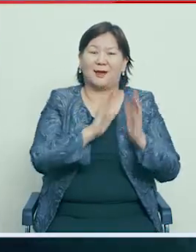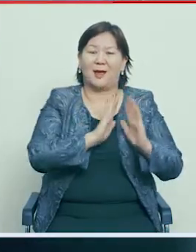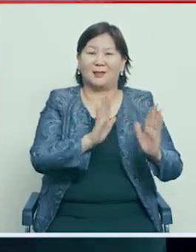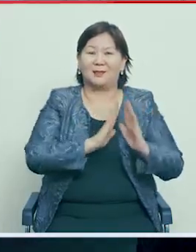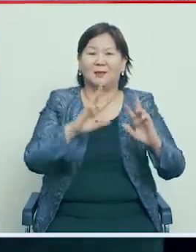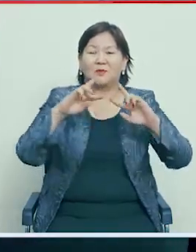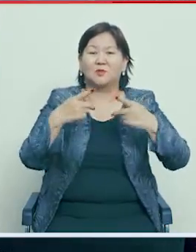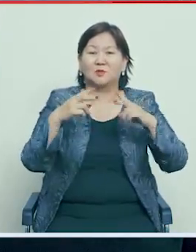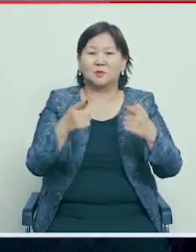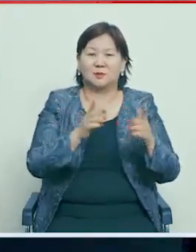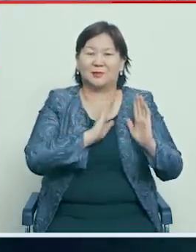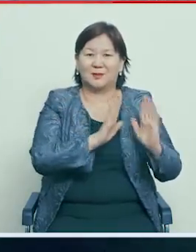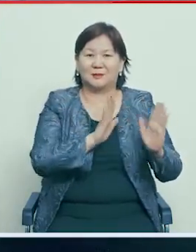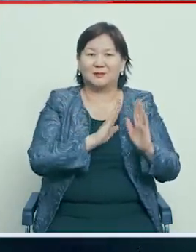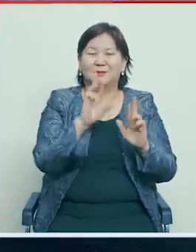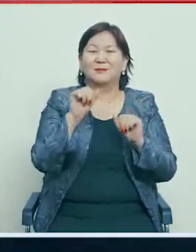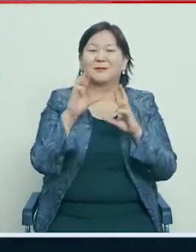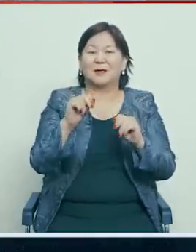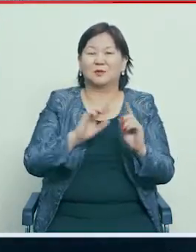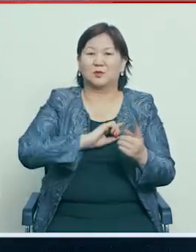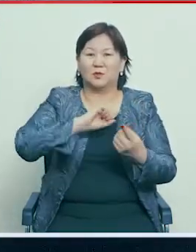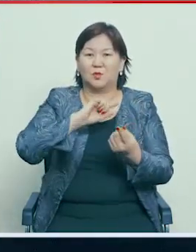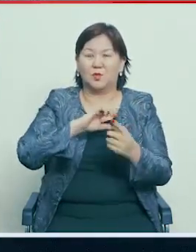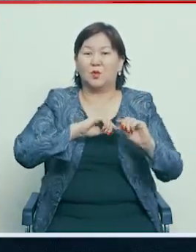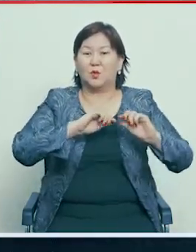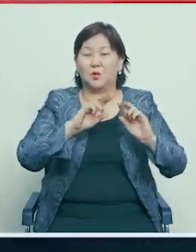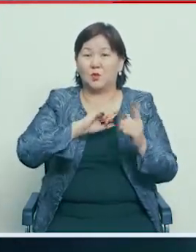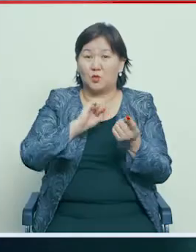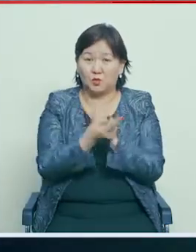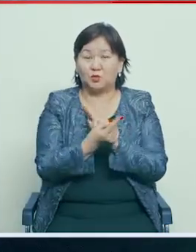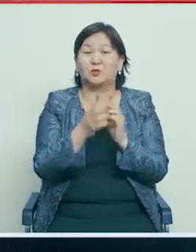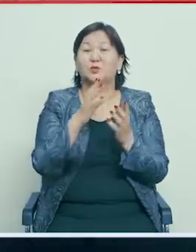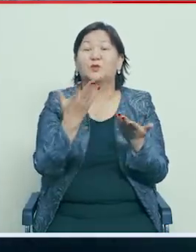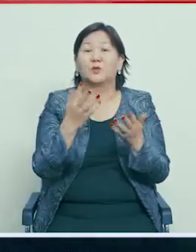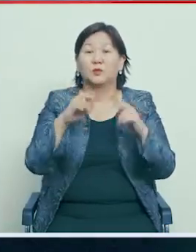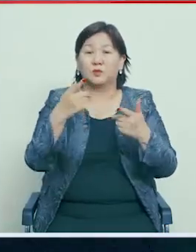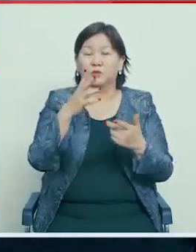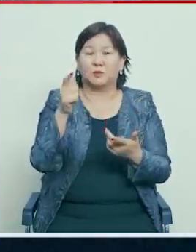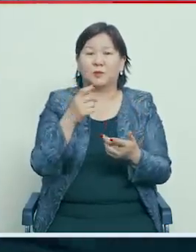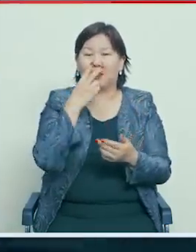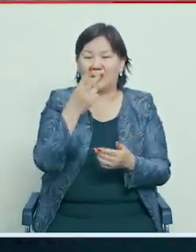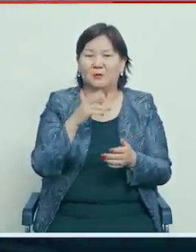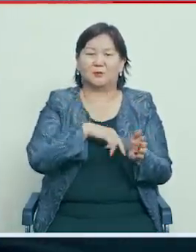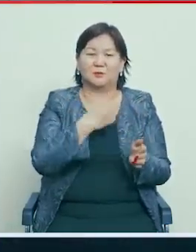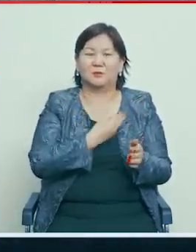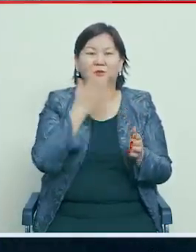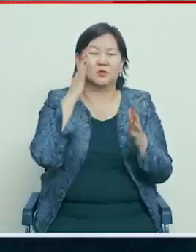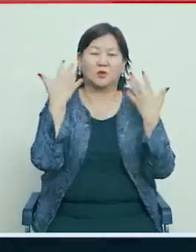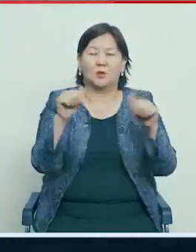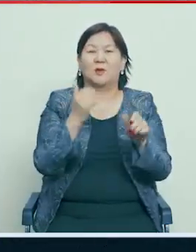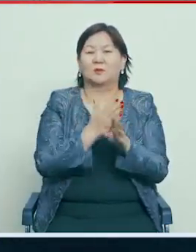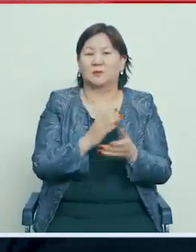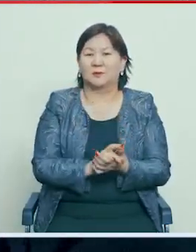хандлагаа өөрчлөөч. Энэ хандлагыг яаж өөрчлөх вэ гэдгийг бид нар харуулах гэж хичээж өчигдөр тийм зохион байгуулсан.